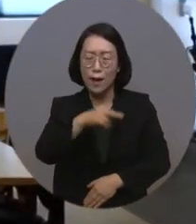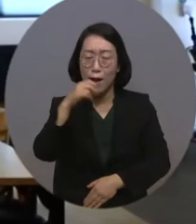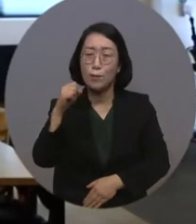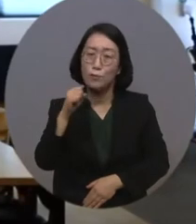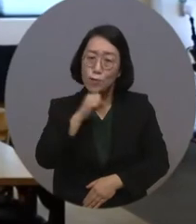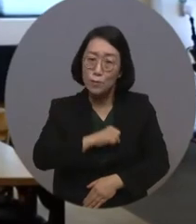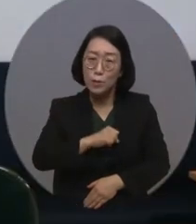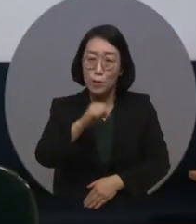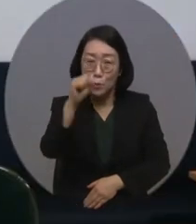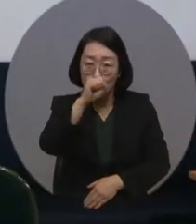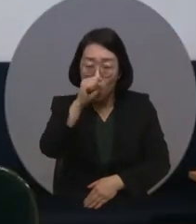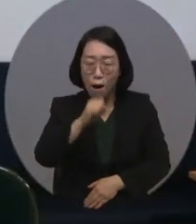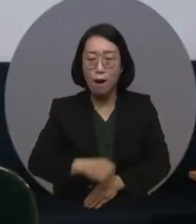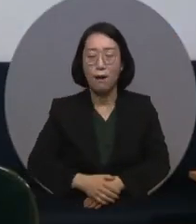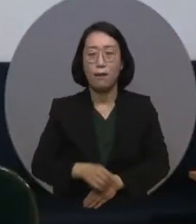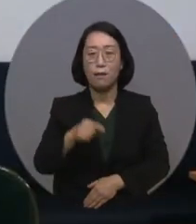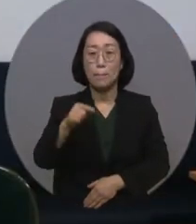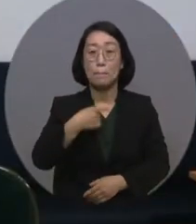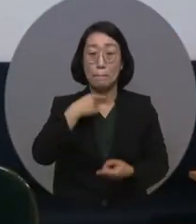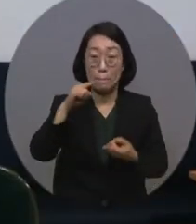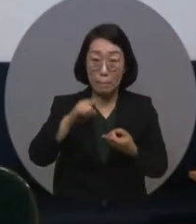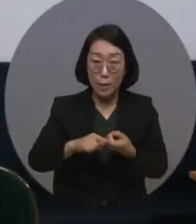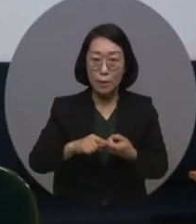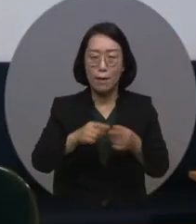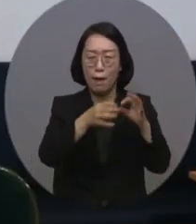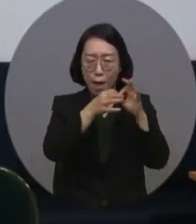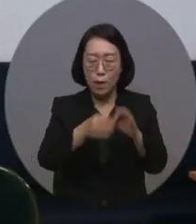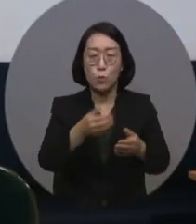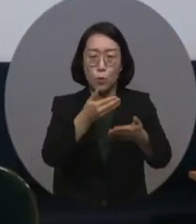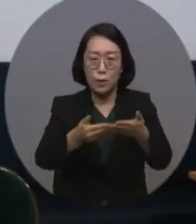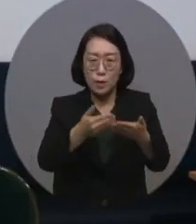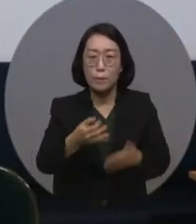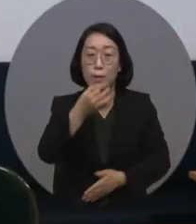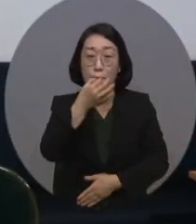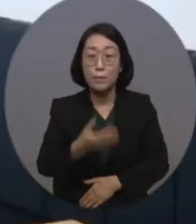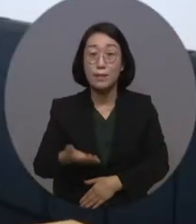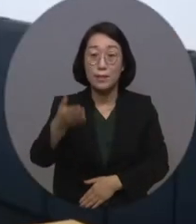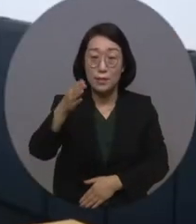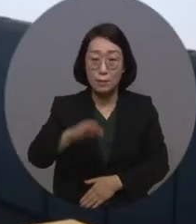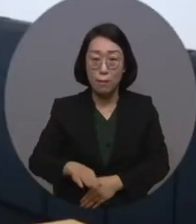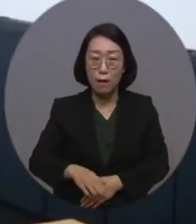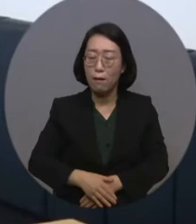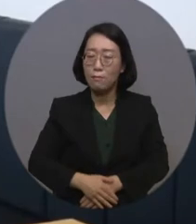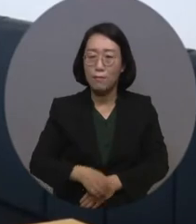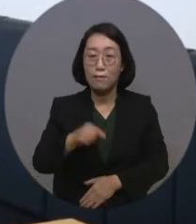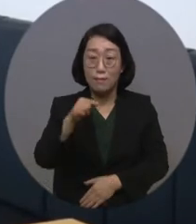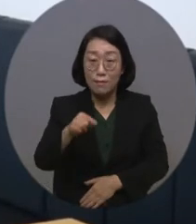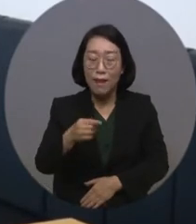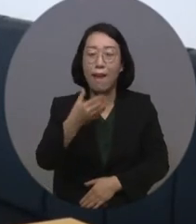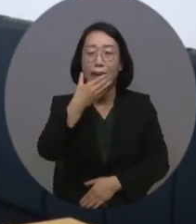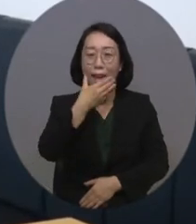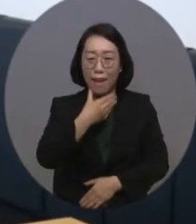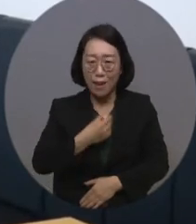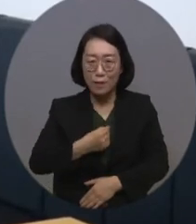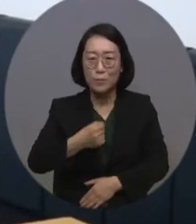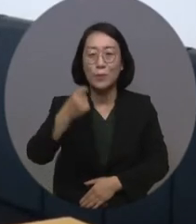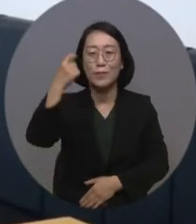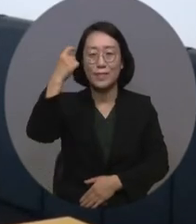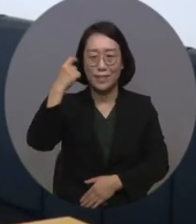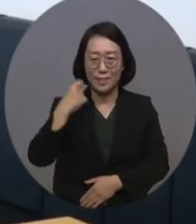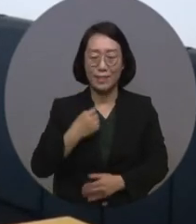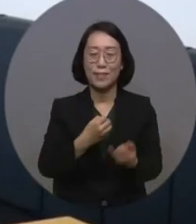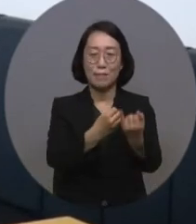매력에 심취해 한국 화가로 살아가며 고된 작업을 하면서도 피곤하기보다는 행복감을